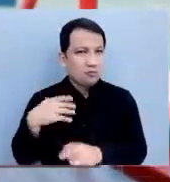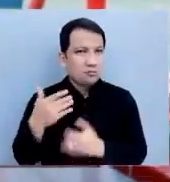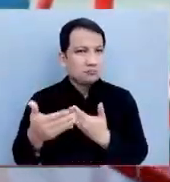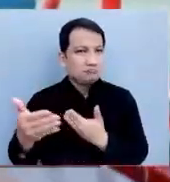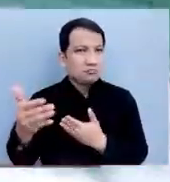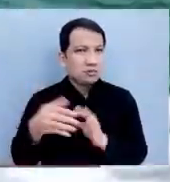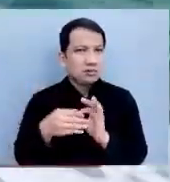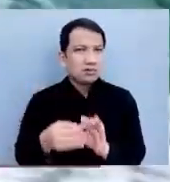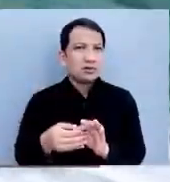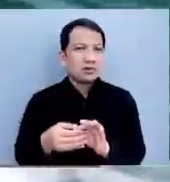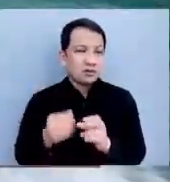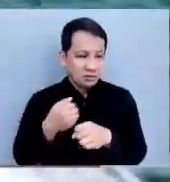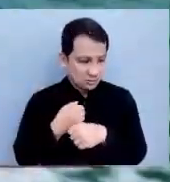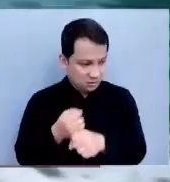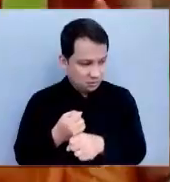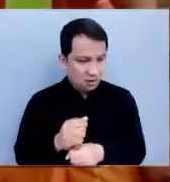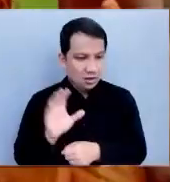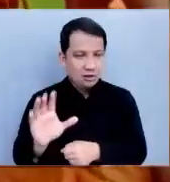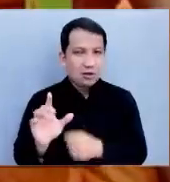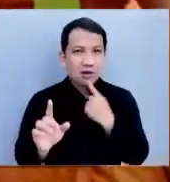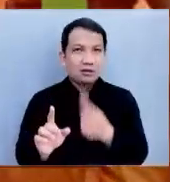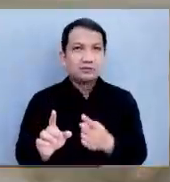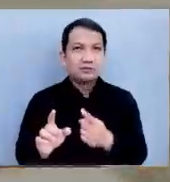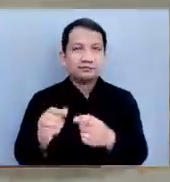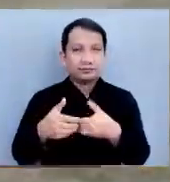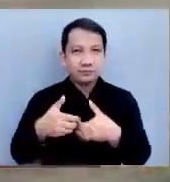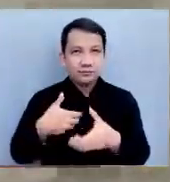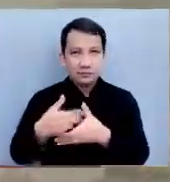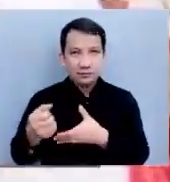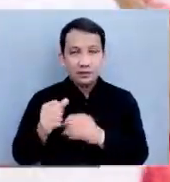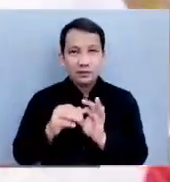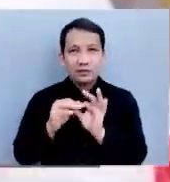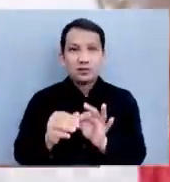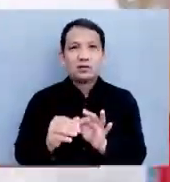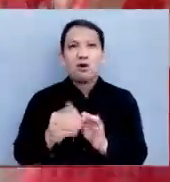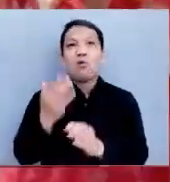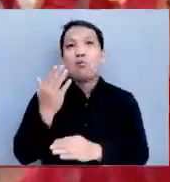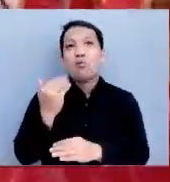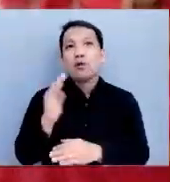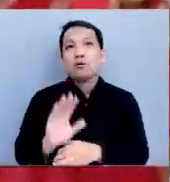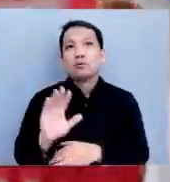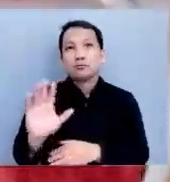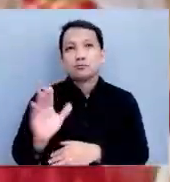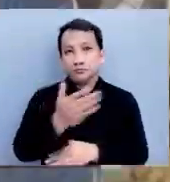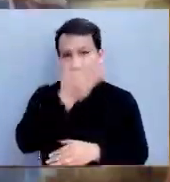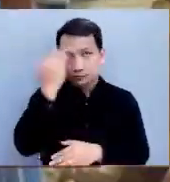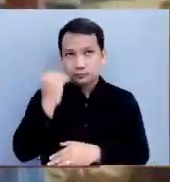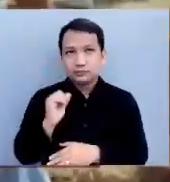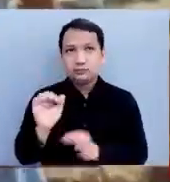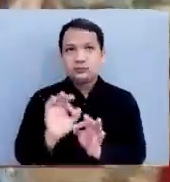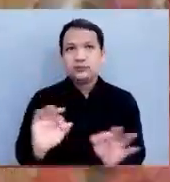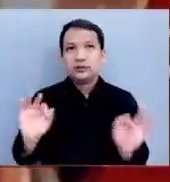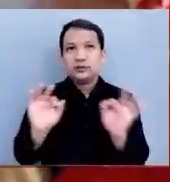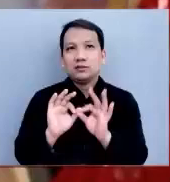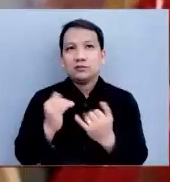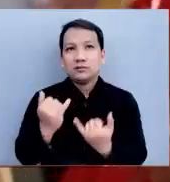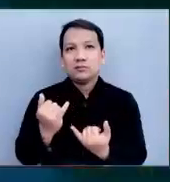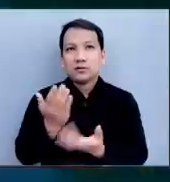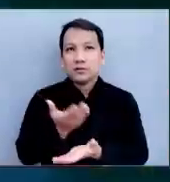na magawa yung tamang ilalabas natin para sa ganon makalimutan. Ang kailangan lang nilang gawin